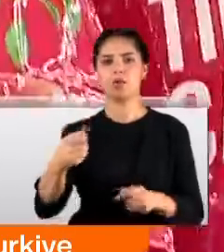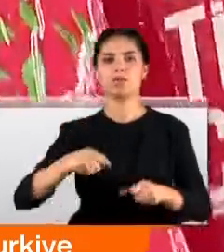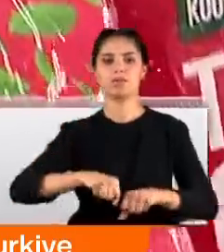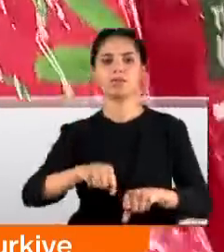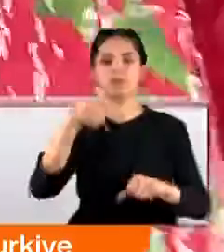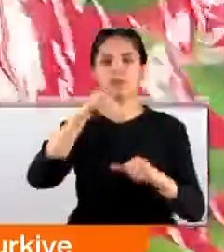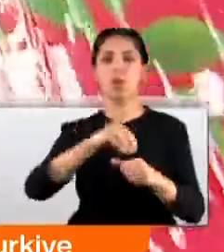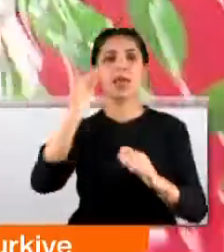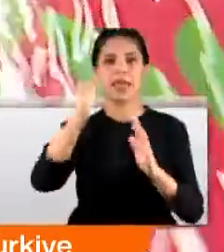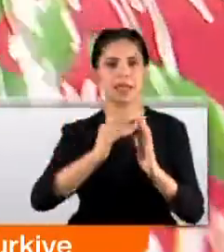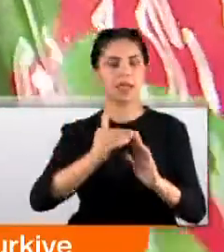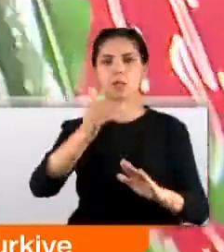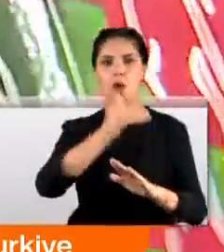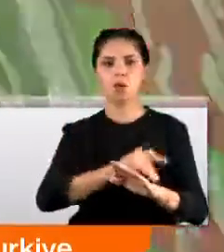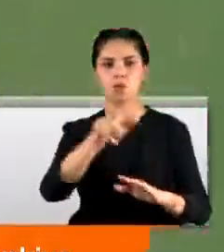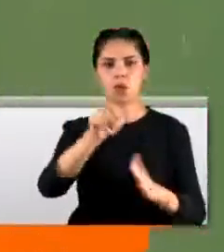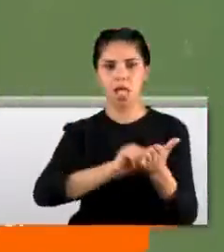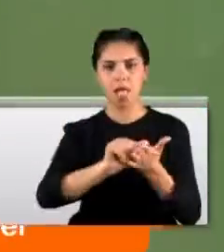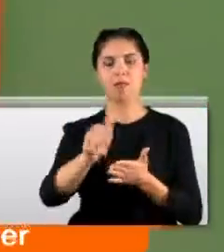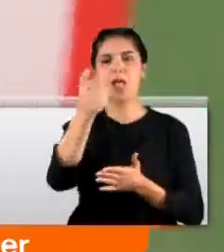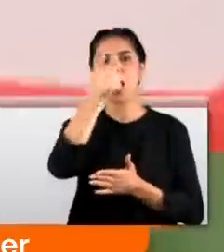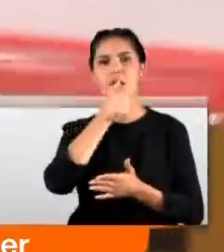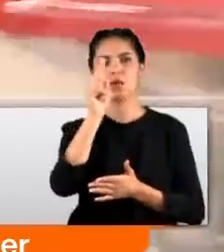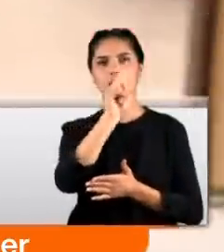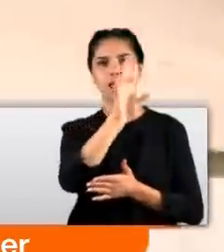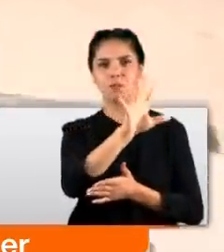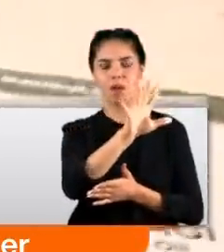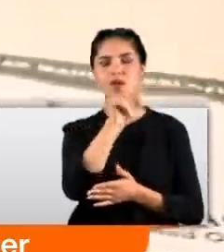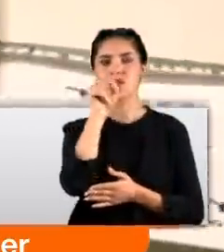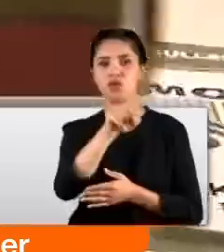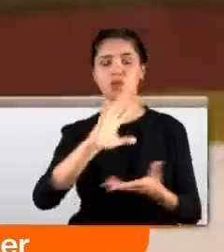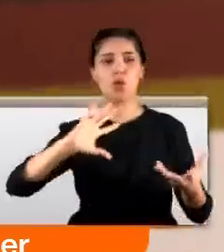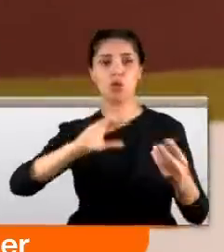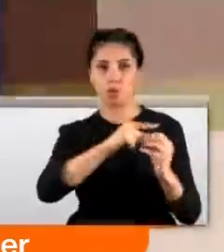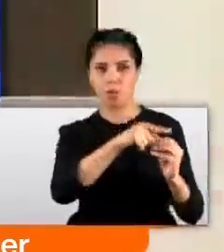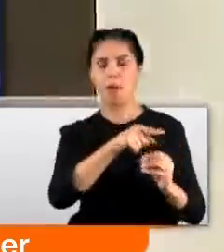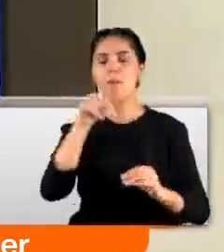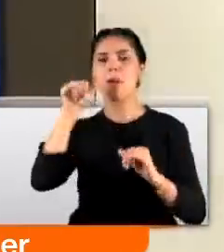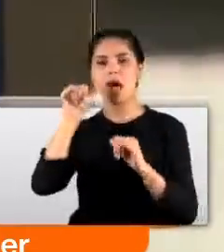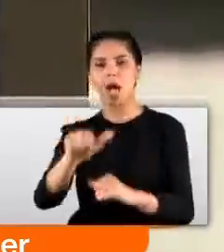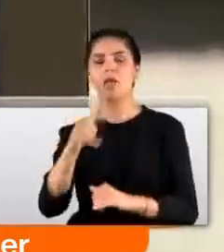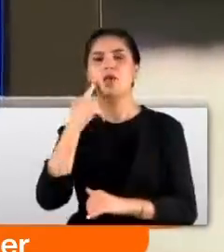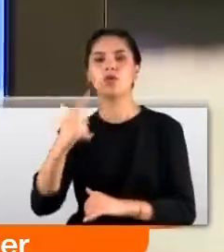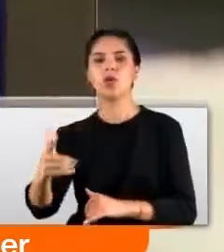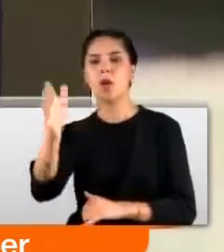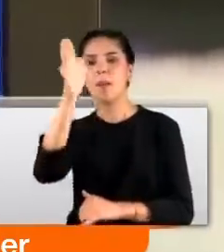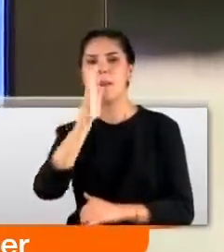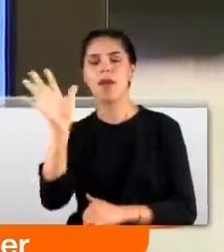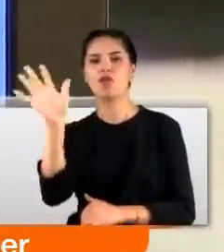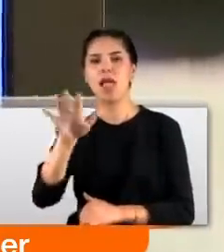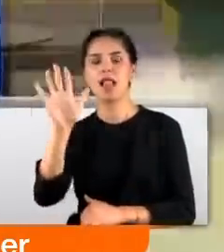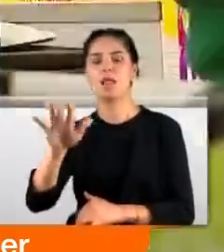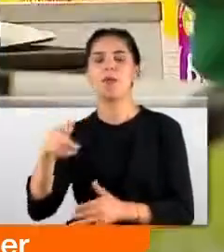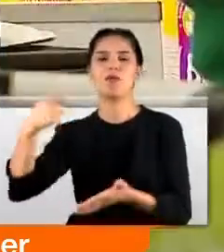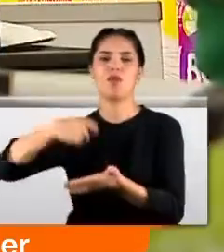sepetimize. İndirimden önce bu ürünler 625 lira tutarken tüketiciler aynı ürünlere kasada 555